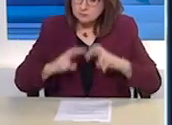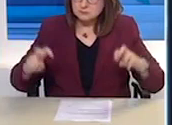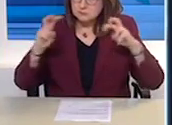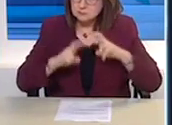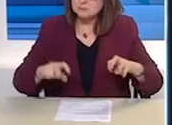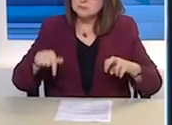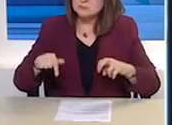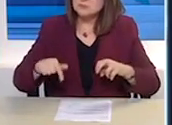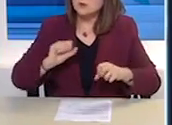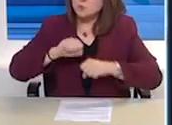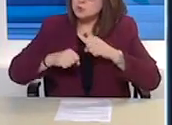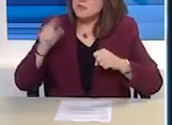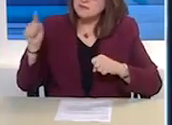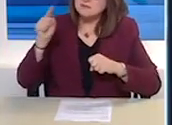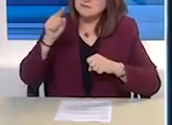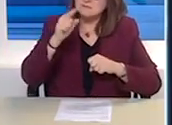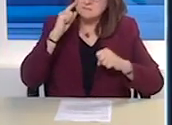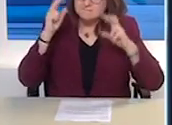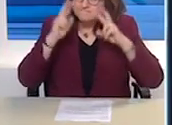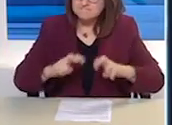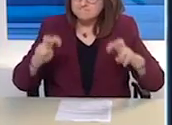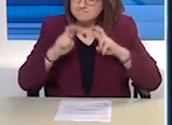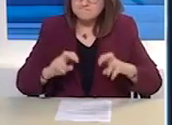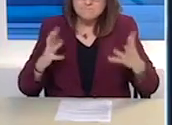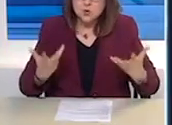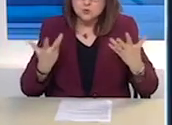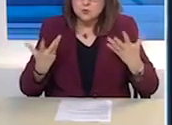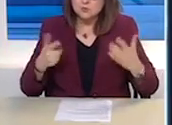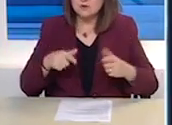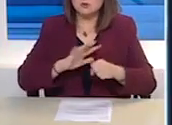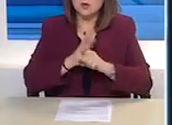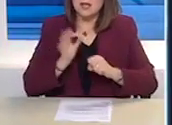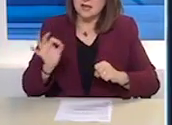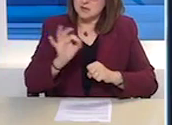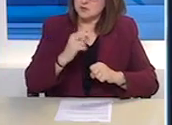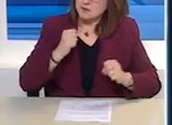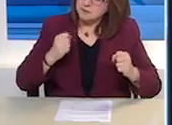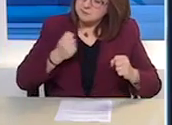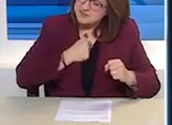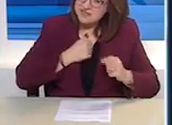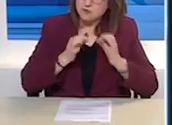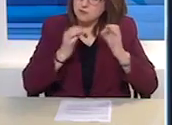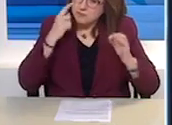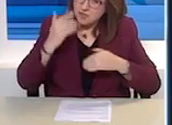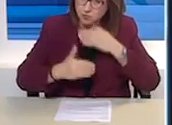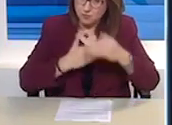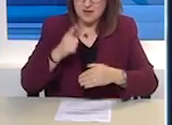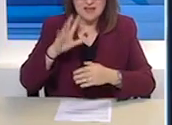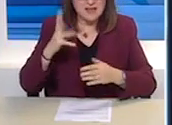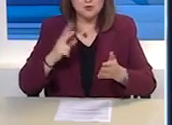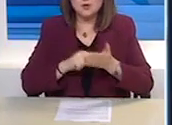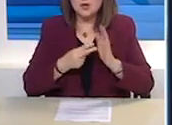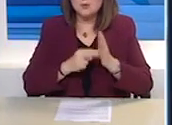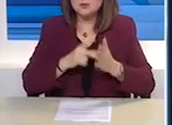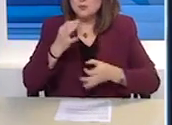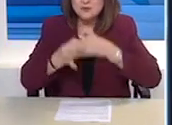και την αξιολόγηση σύμφωνα με διεθνώς παραδεκτά κριτήρια. Παρακαλώ να είμαστε όλοι πολύ προσεκτικοί σε δημόσιες ανακοινώσεις, στο